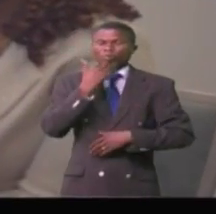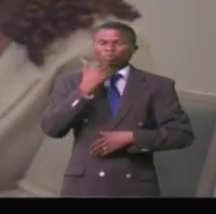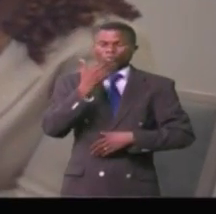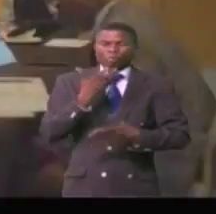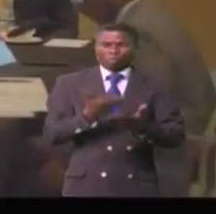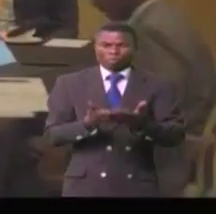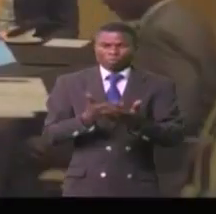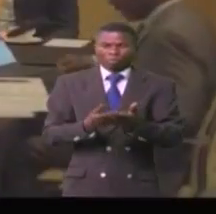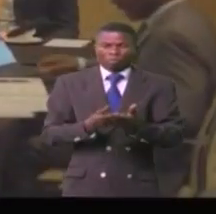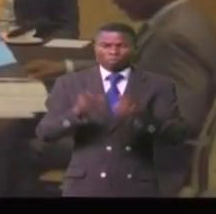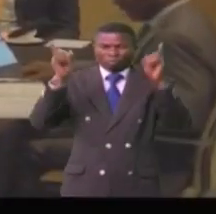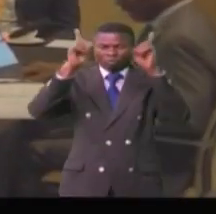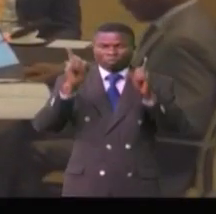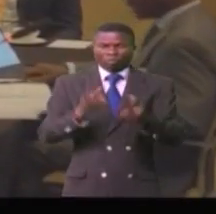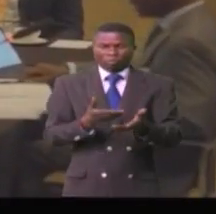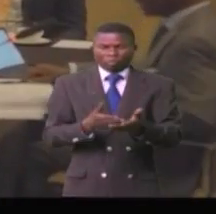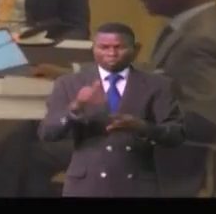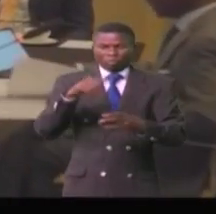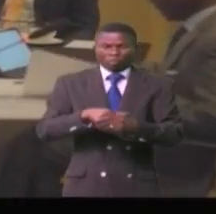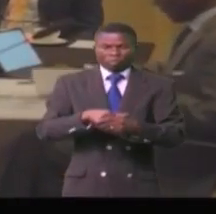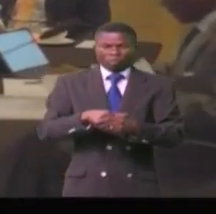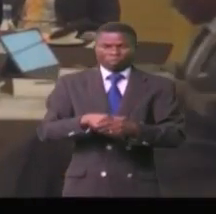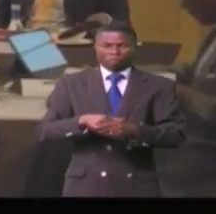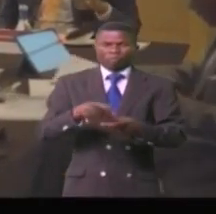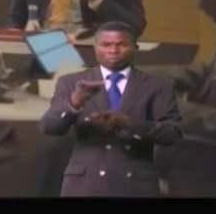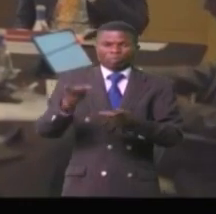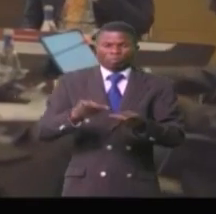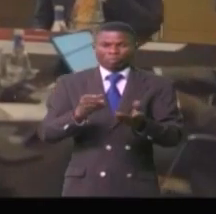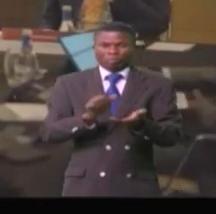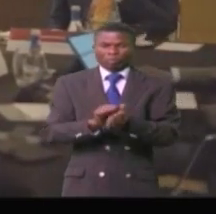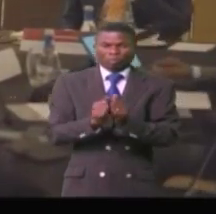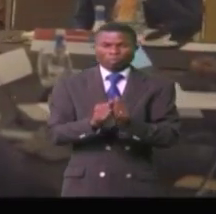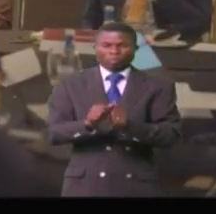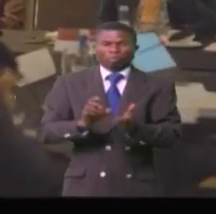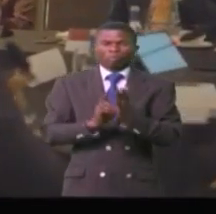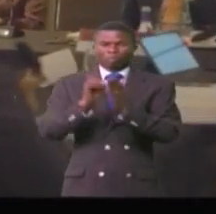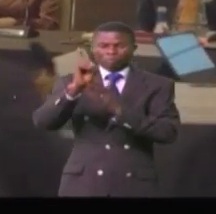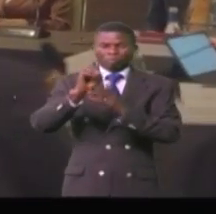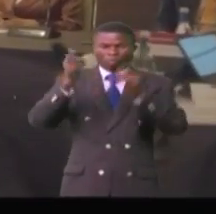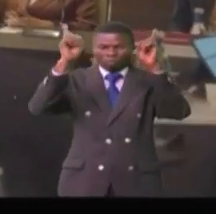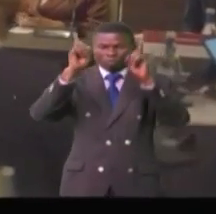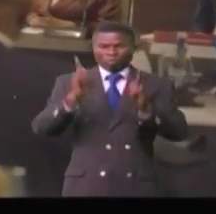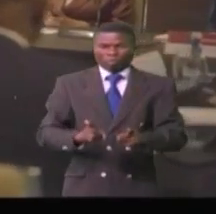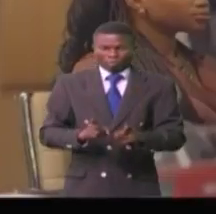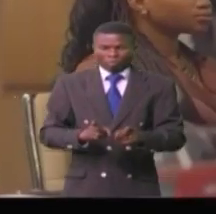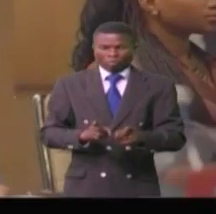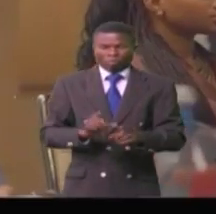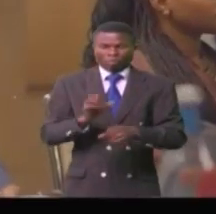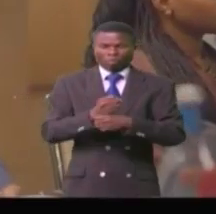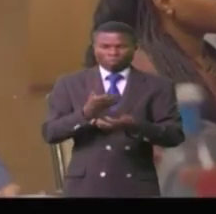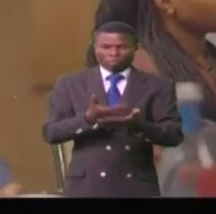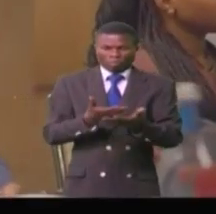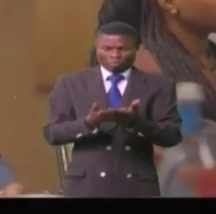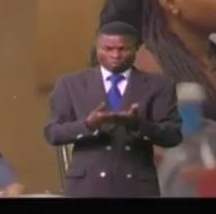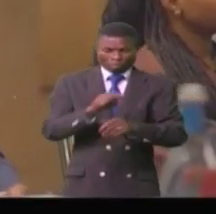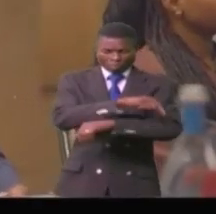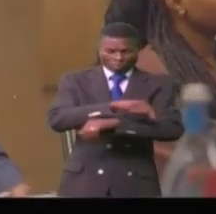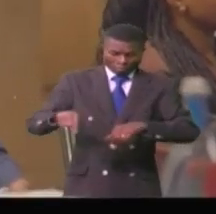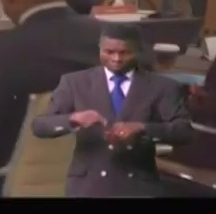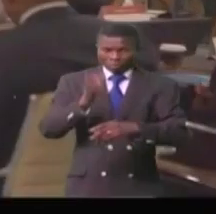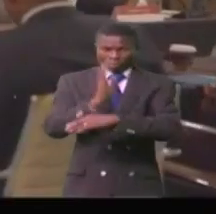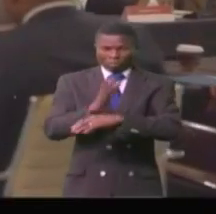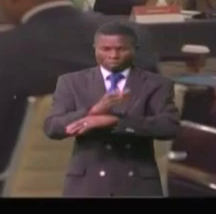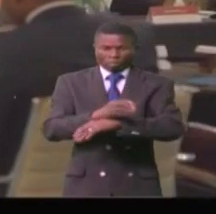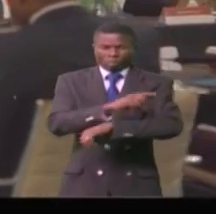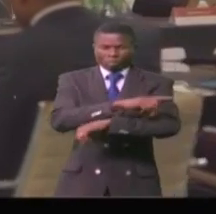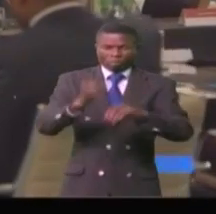d'ajustement, Afreximbank, à travers son Fund of Export Development in Africa, FREDA en sigle, a un siège au conseil d'administration